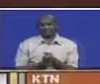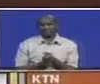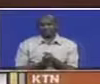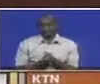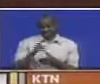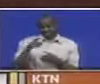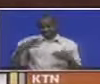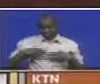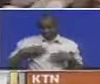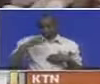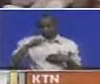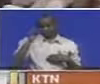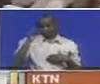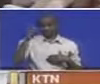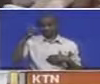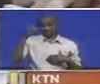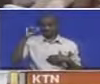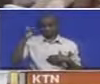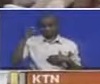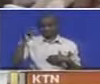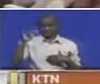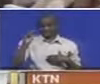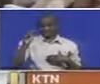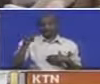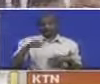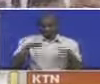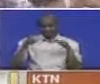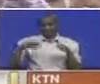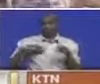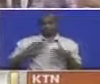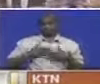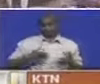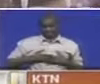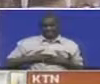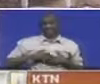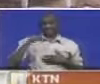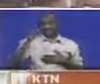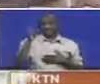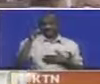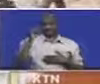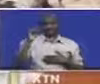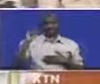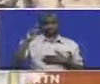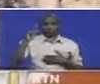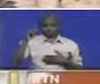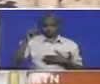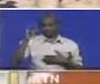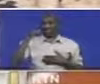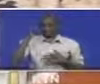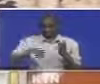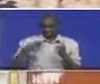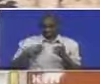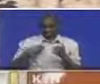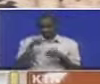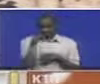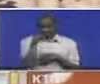Kuwa nyeji wa madhioya wakisubiri mwili wa marehemu Edward Kariuki kuletwa nyumbani kwa safari yake ya mwisho katika chumba cha kuhifadhi maiti cha